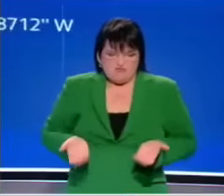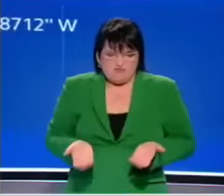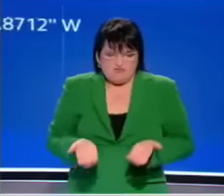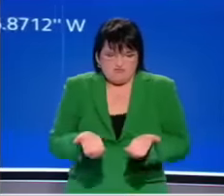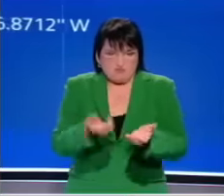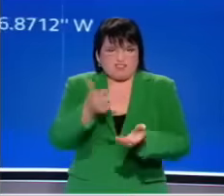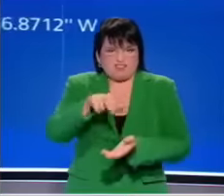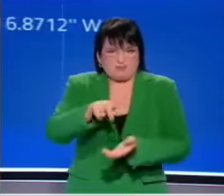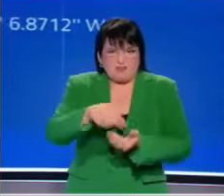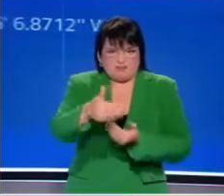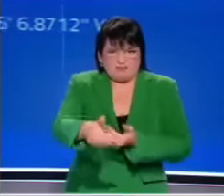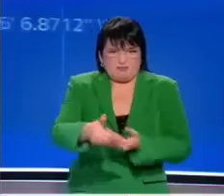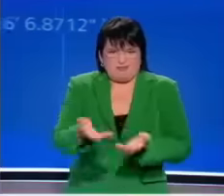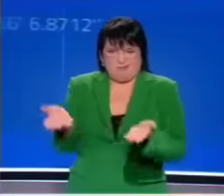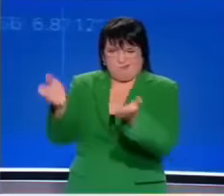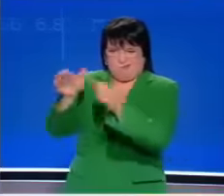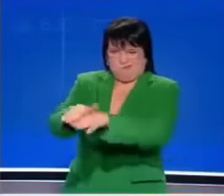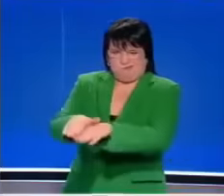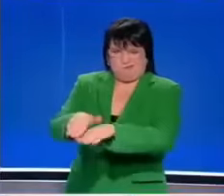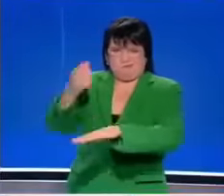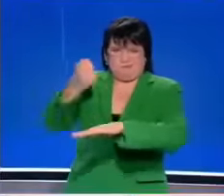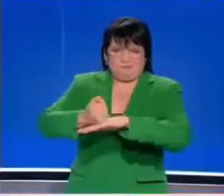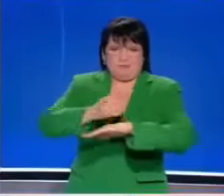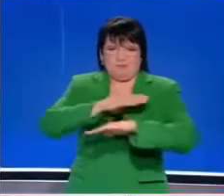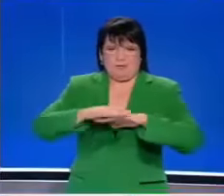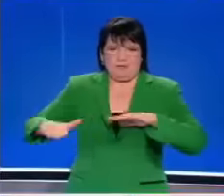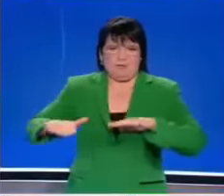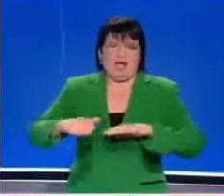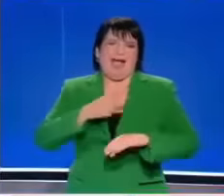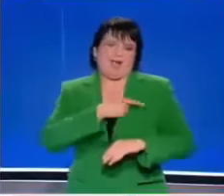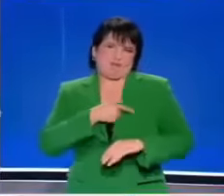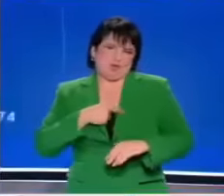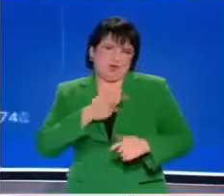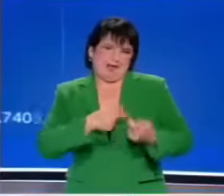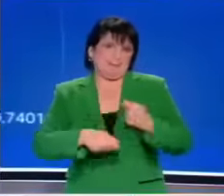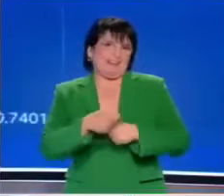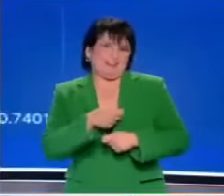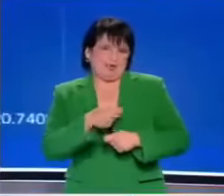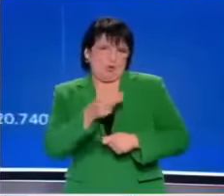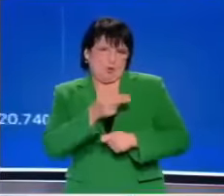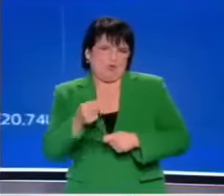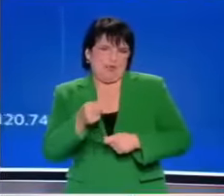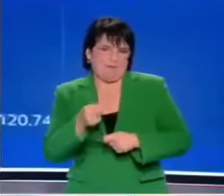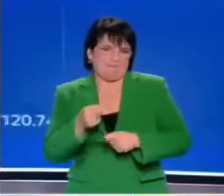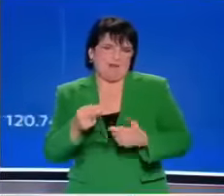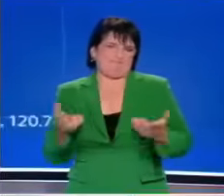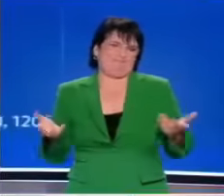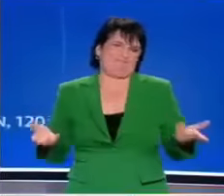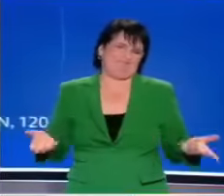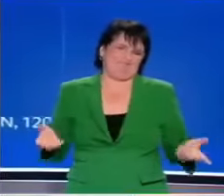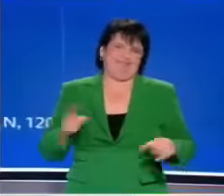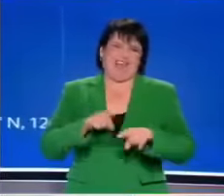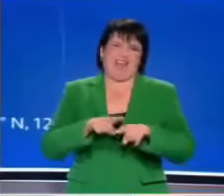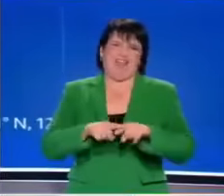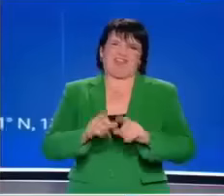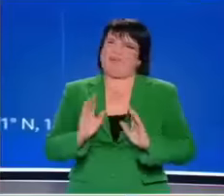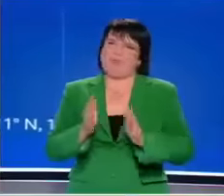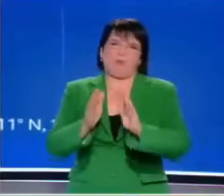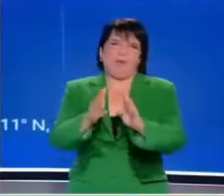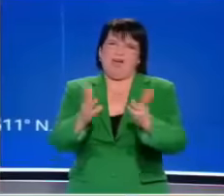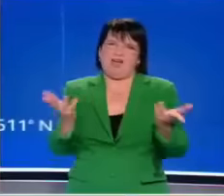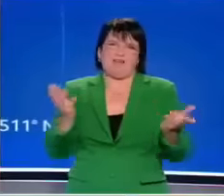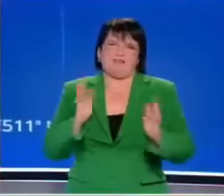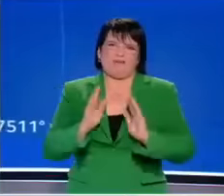μετά ε το έγκλημα αυτό είναι επιχειρησιακό ζήτημα καταλάβετε που έχουμε καταλήξει σαν χώρα ως χώρα